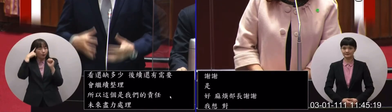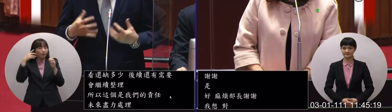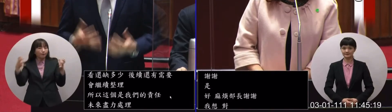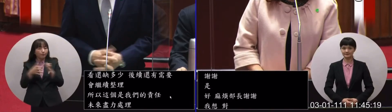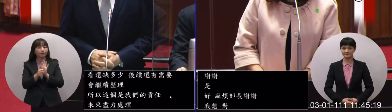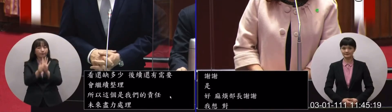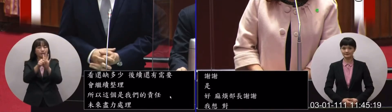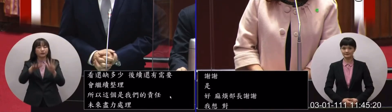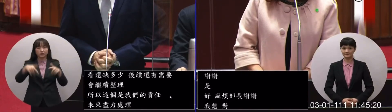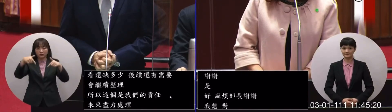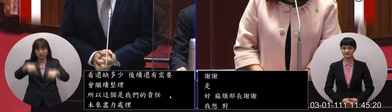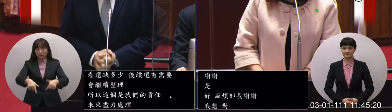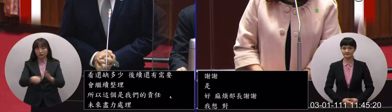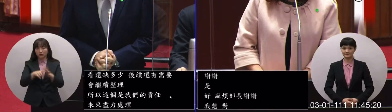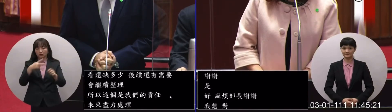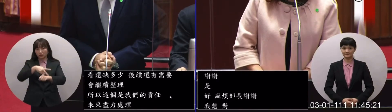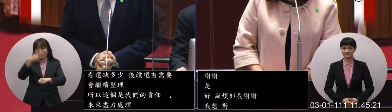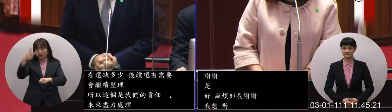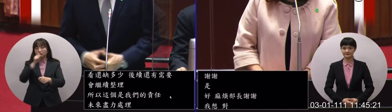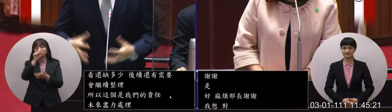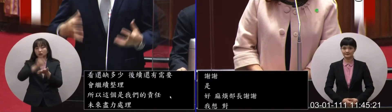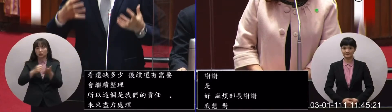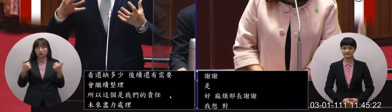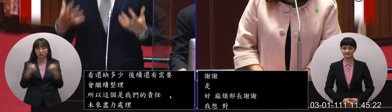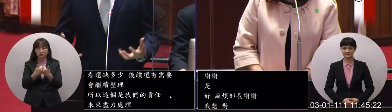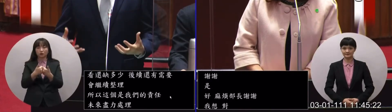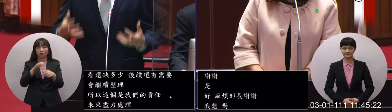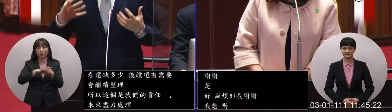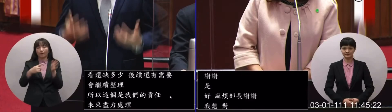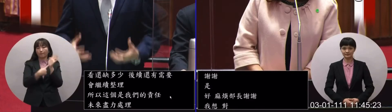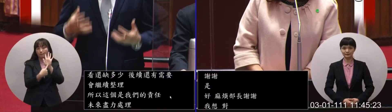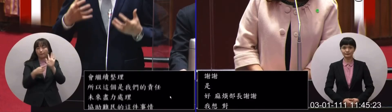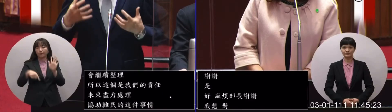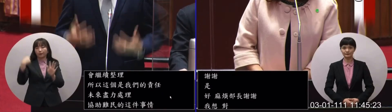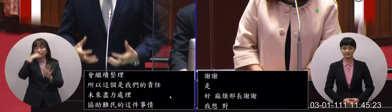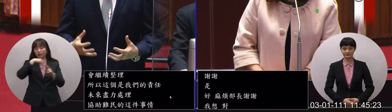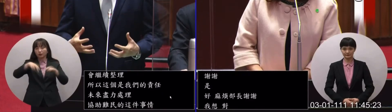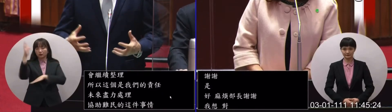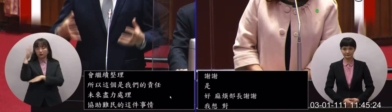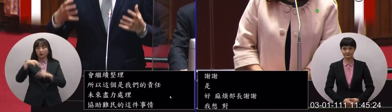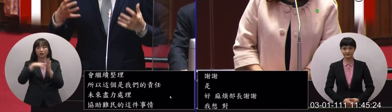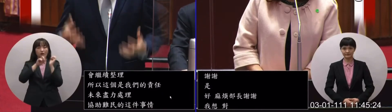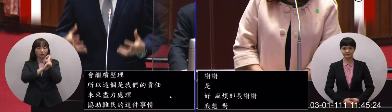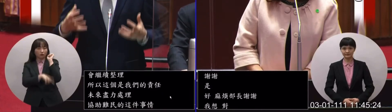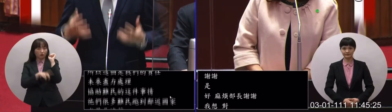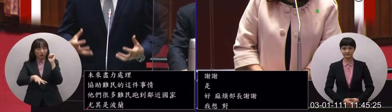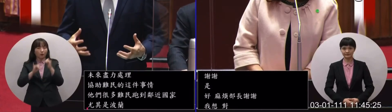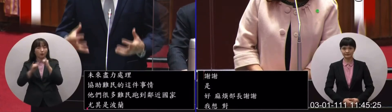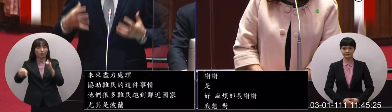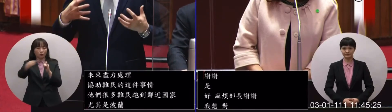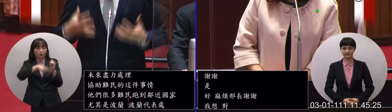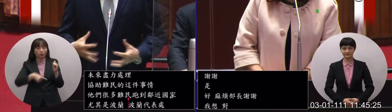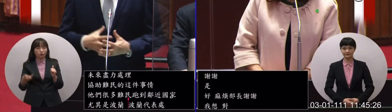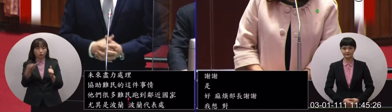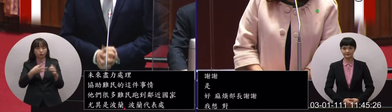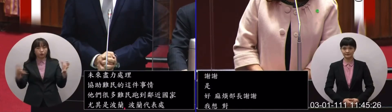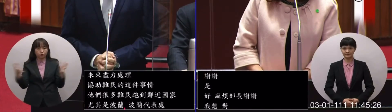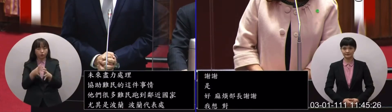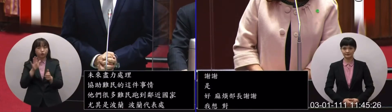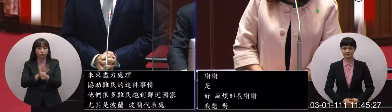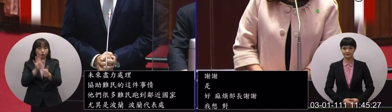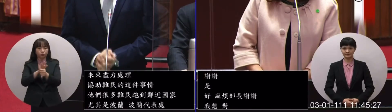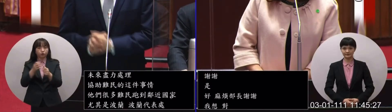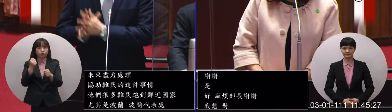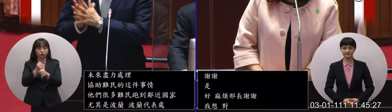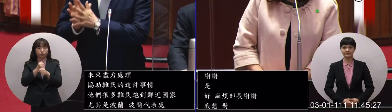帮忙，所以今天下午的2点的这个记者会，就是展现一个行政部门、立法部门跟民间社会大家共同来合